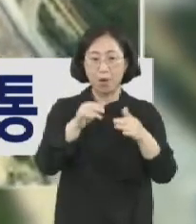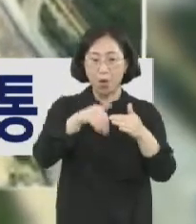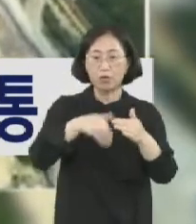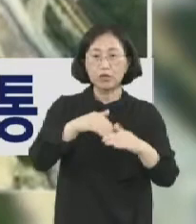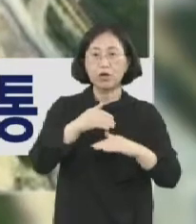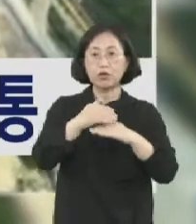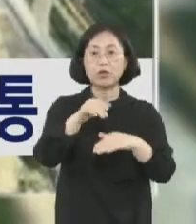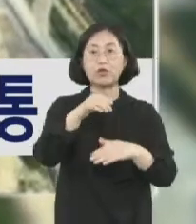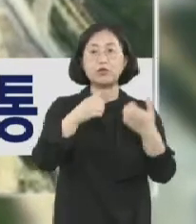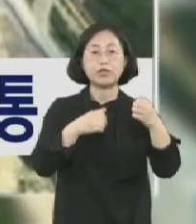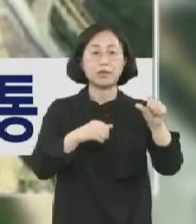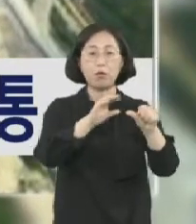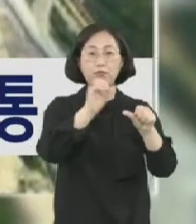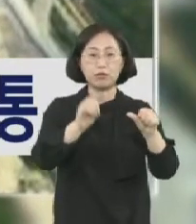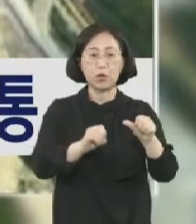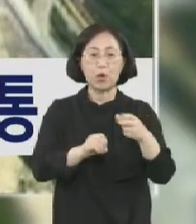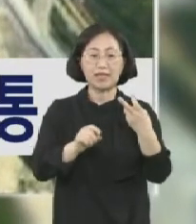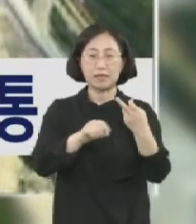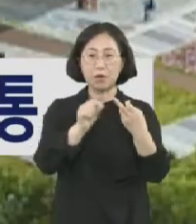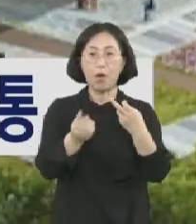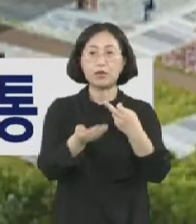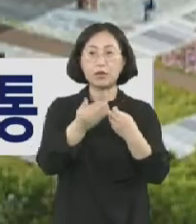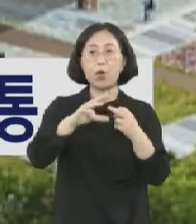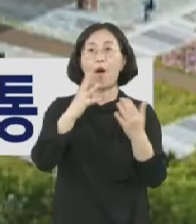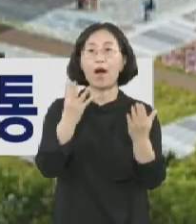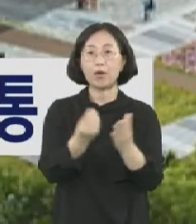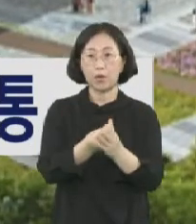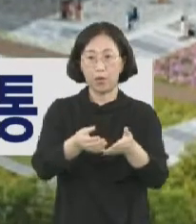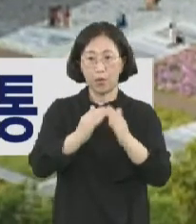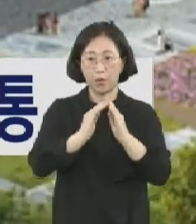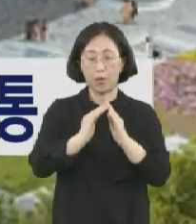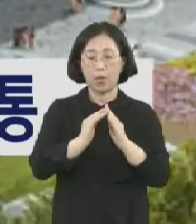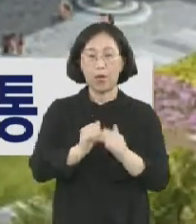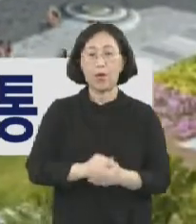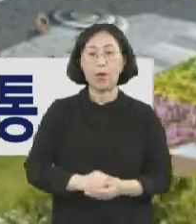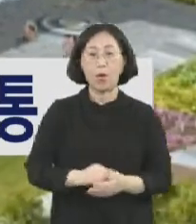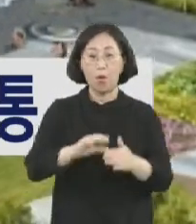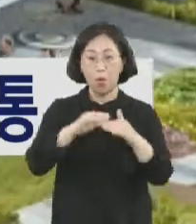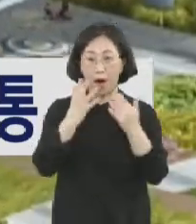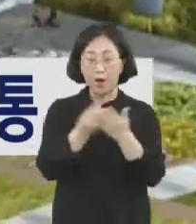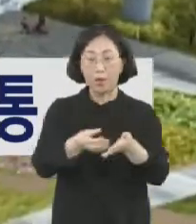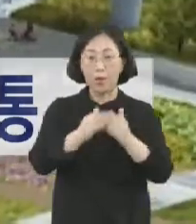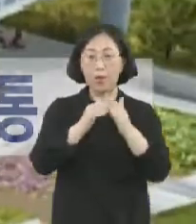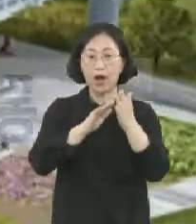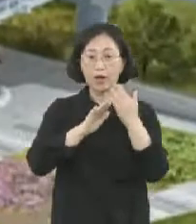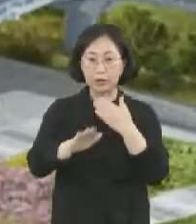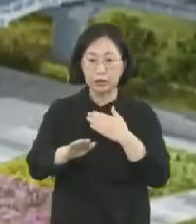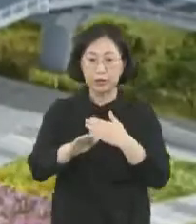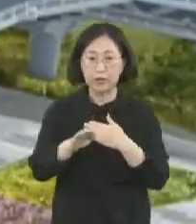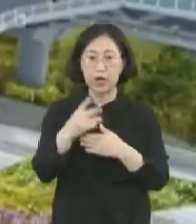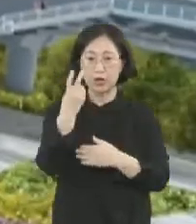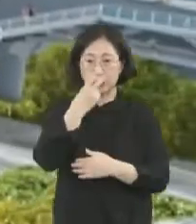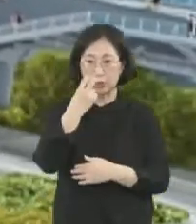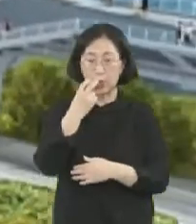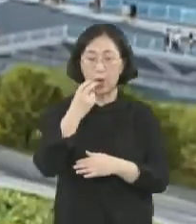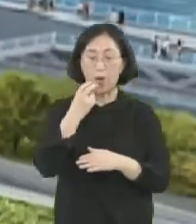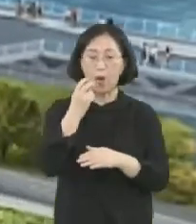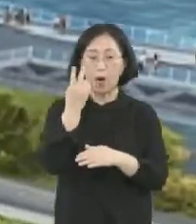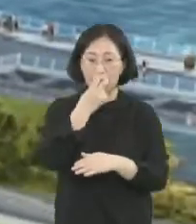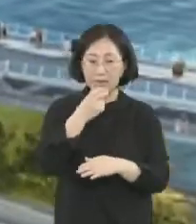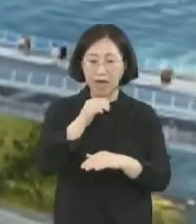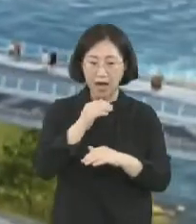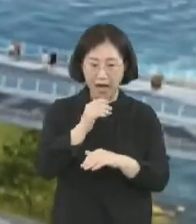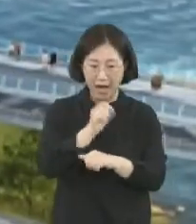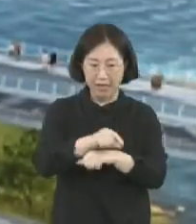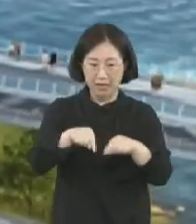95% 로 오는 12월 초 완공 예정입니다 lh 는 완공 후 도시계획 시설 준공 검사 된 행정절차를